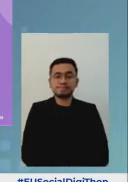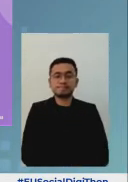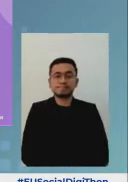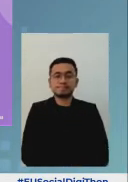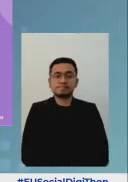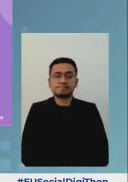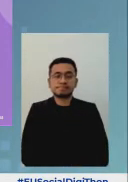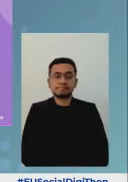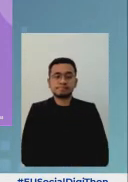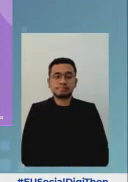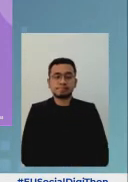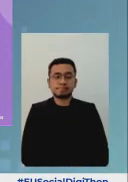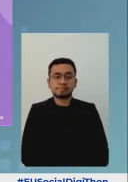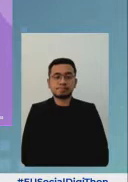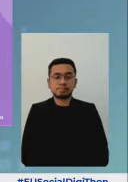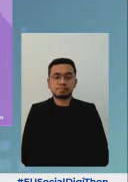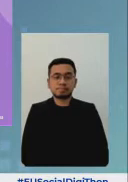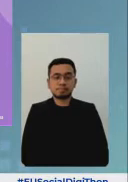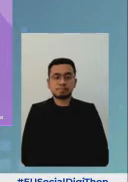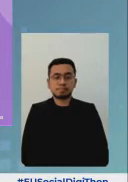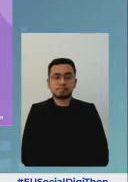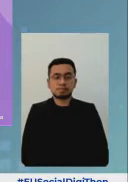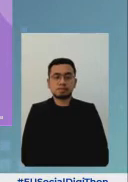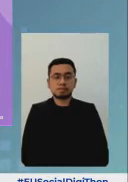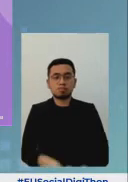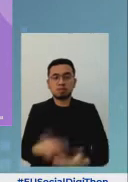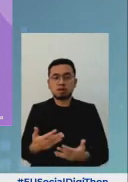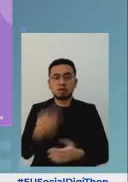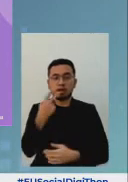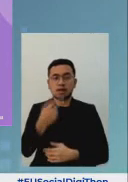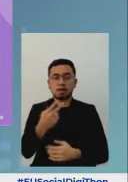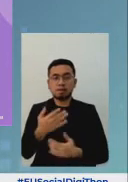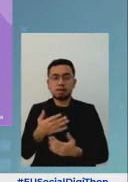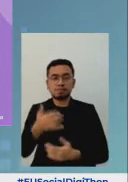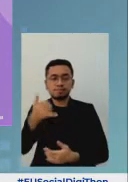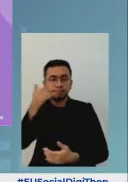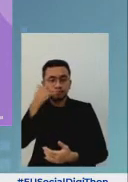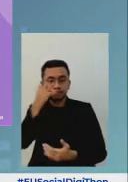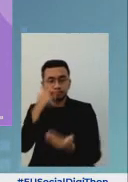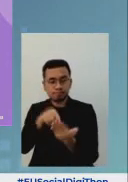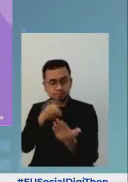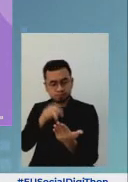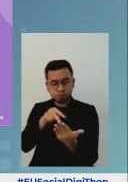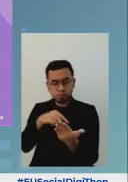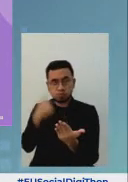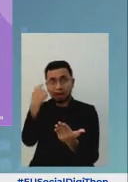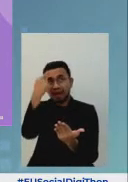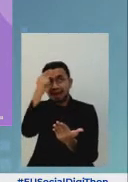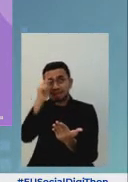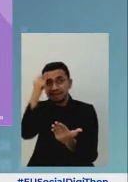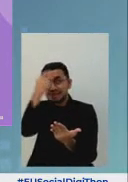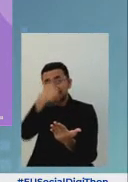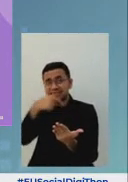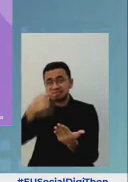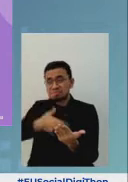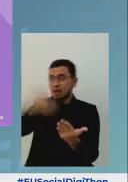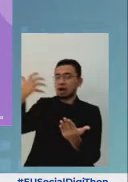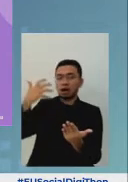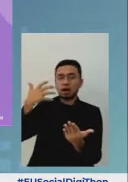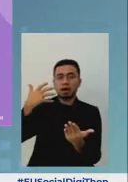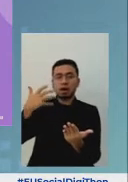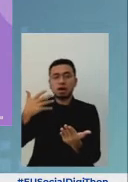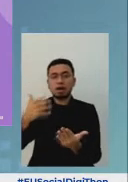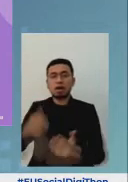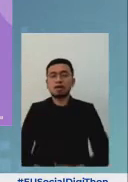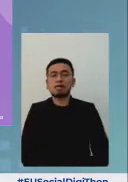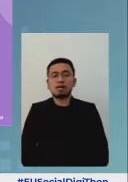melihat layarnya, loh kok kayaknya dia marah atau sedih atau takut. Dan kalau dalam kasus dia adalah pelaku, kemungkinan